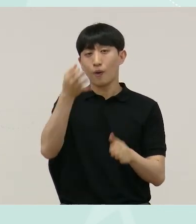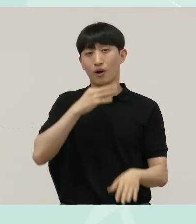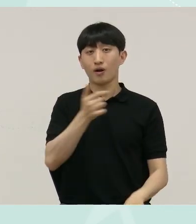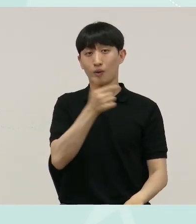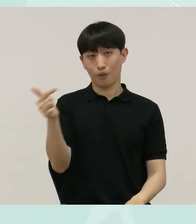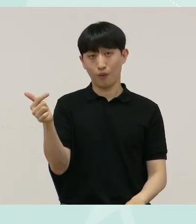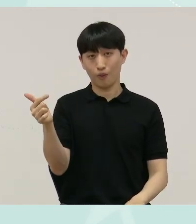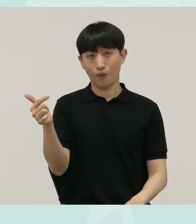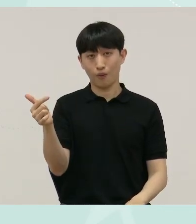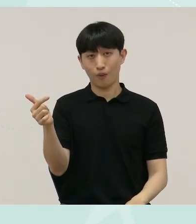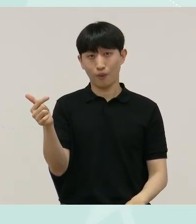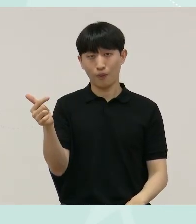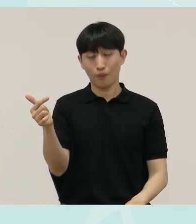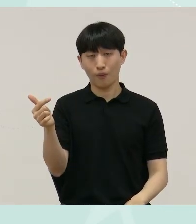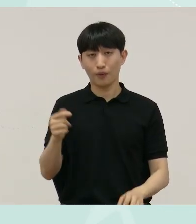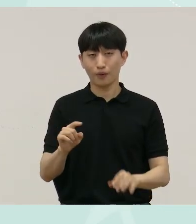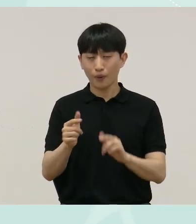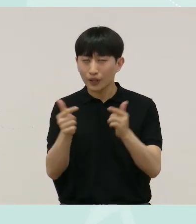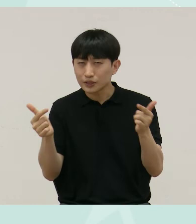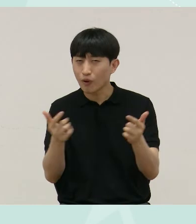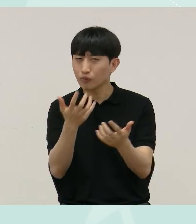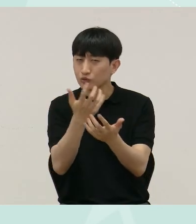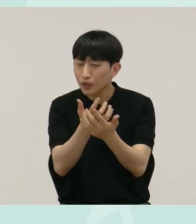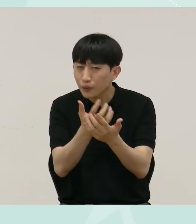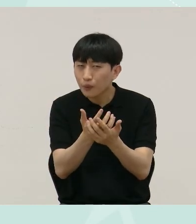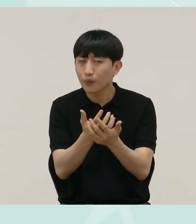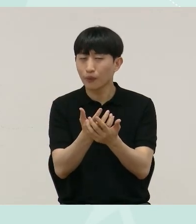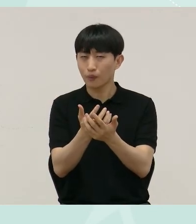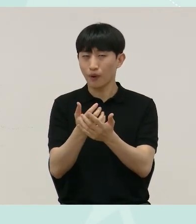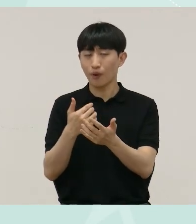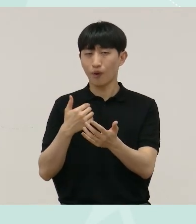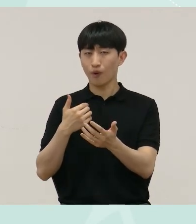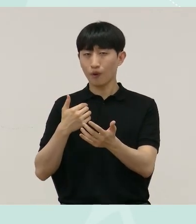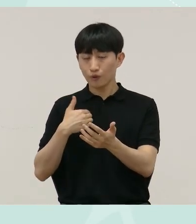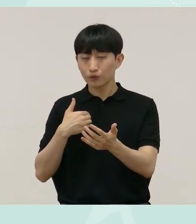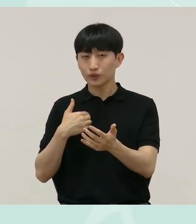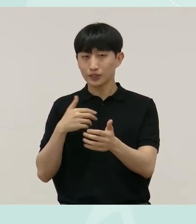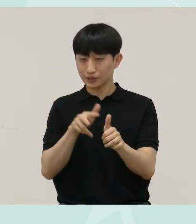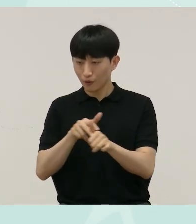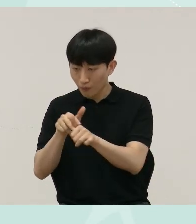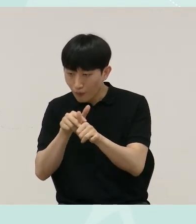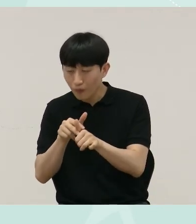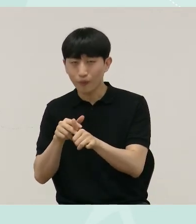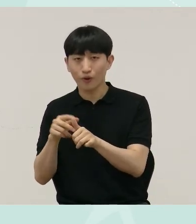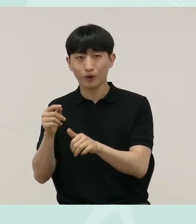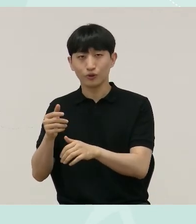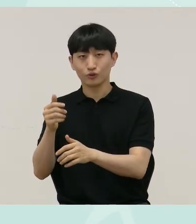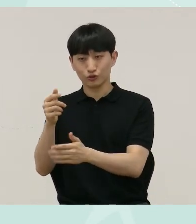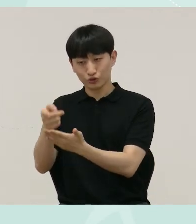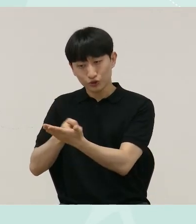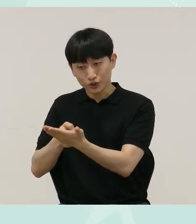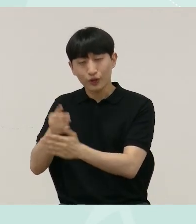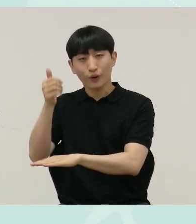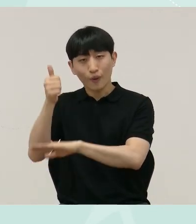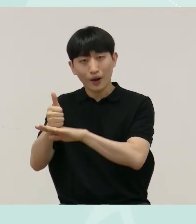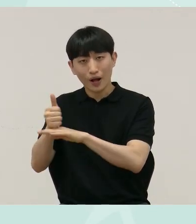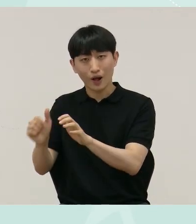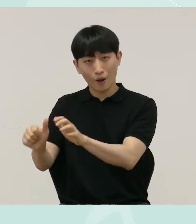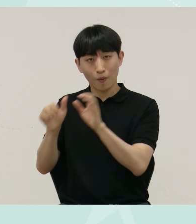실제로 여러 문헌과 저희 데이터를 보면 이러한 스키즈오피어링 로스에 있어서의 저주파 쪽의 잔청 보존율은 상당히 높은 것으로 되어